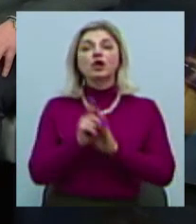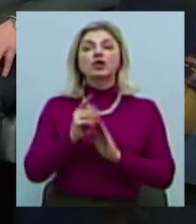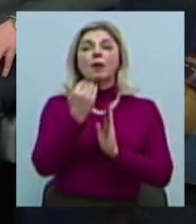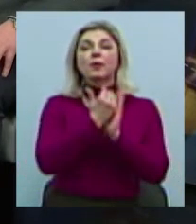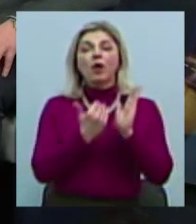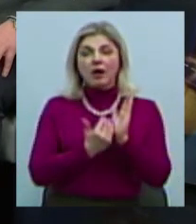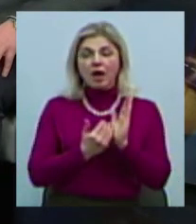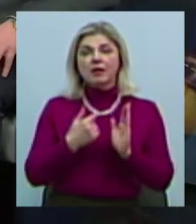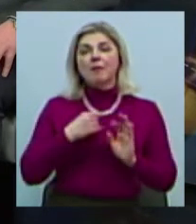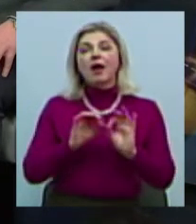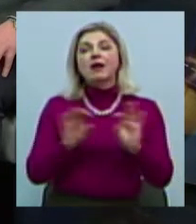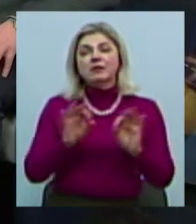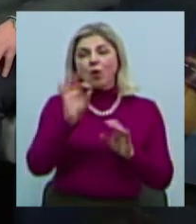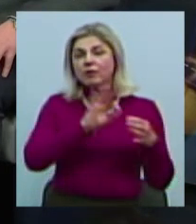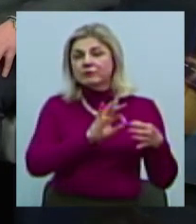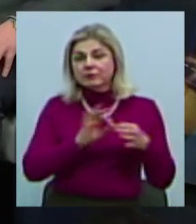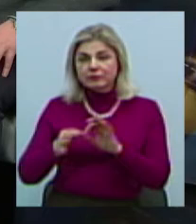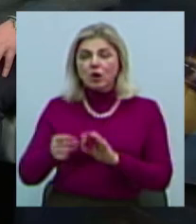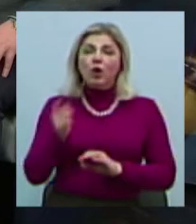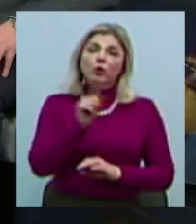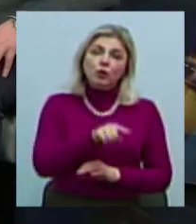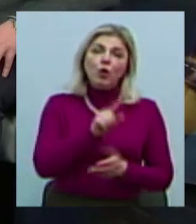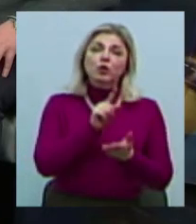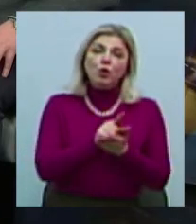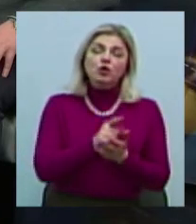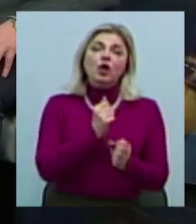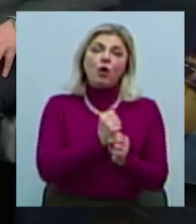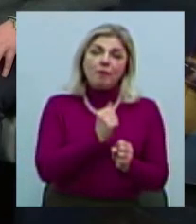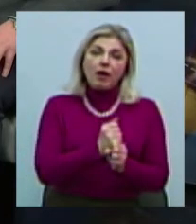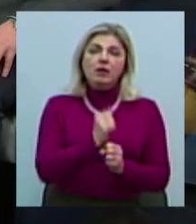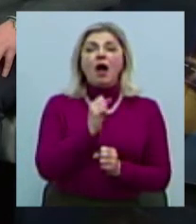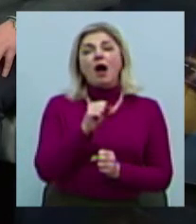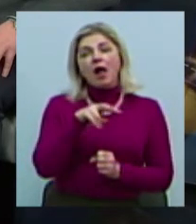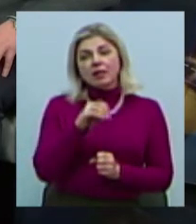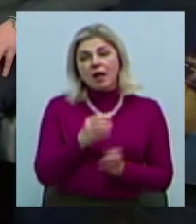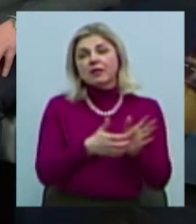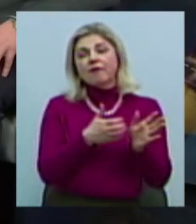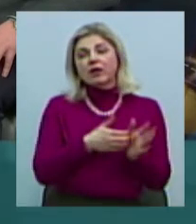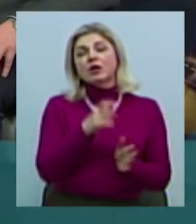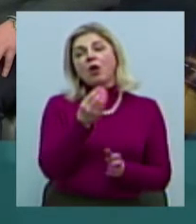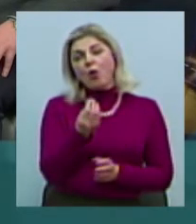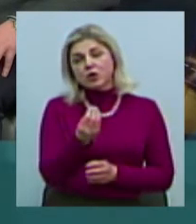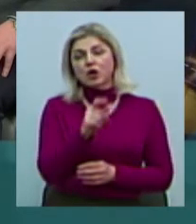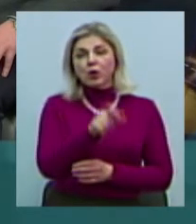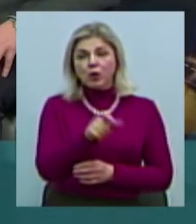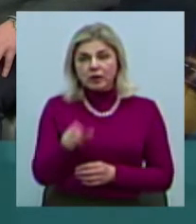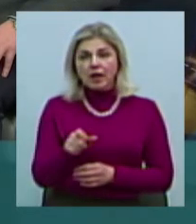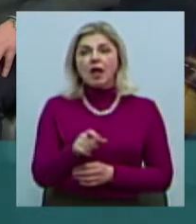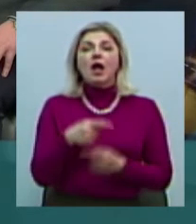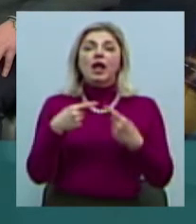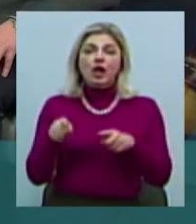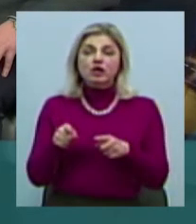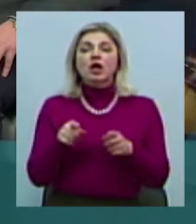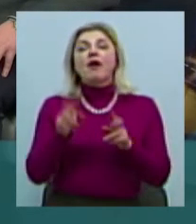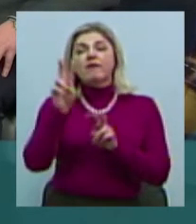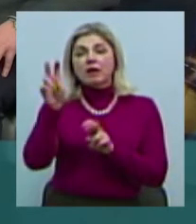ланцюг. Той повинен робити, але в нього є проблеми, не вистачає коштів, не вистачає людей, не вистачає повноважень. Інша структура так